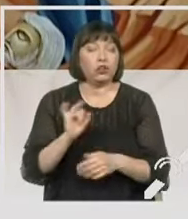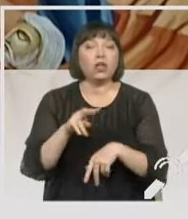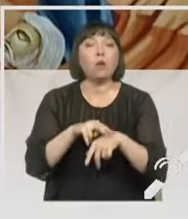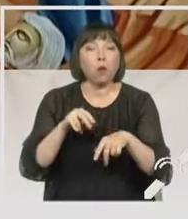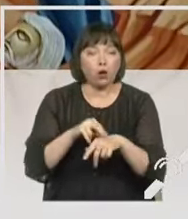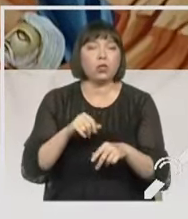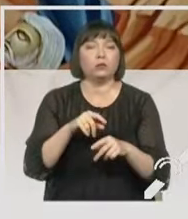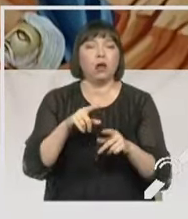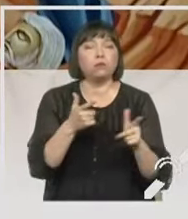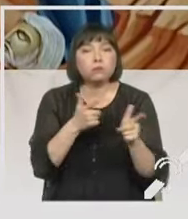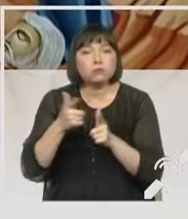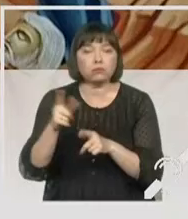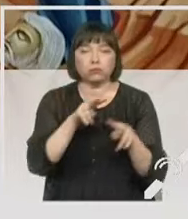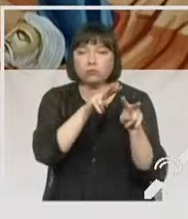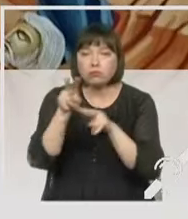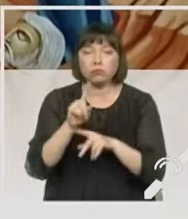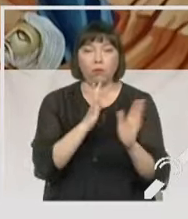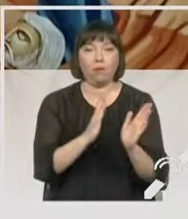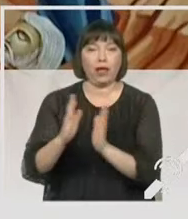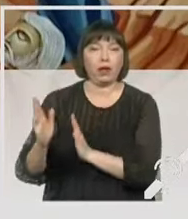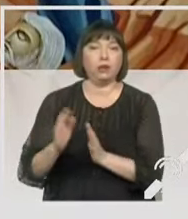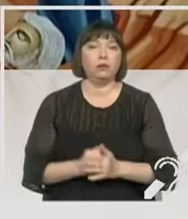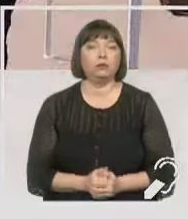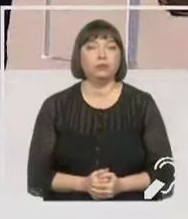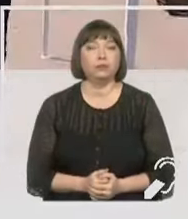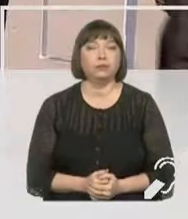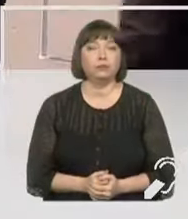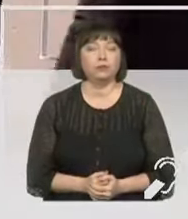luat măsuri speciale pentru a păstra ordinea publică.